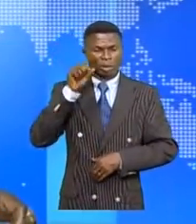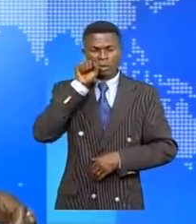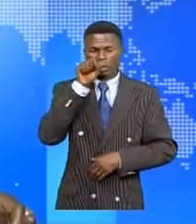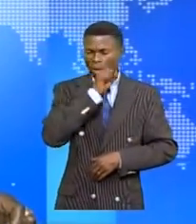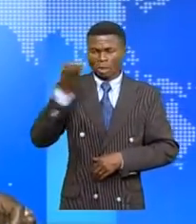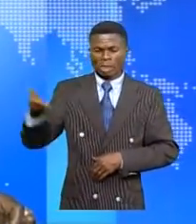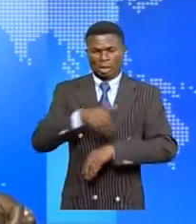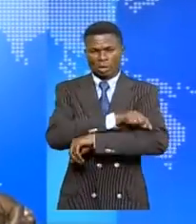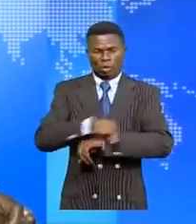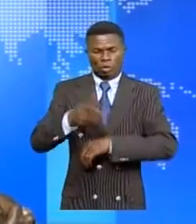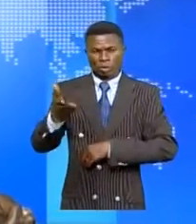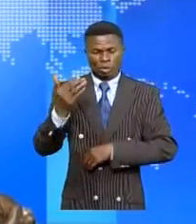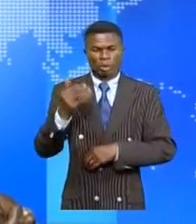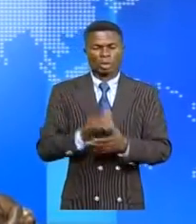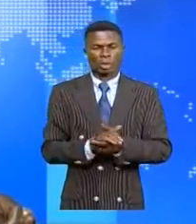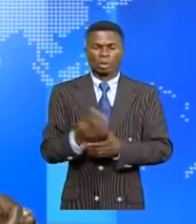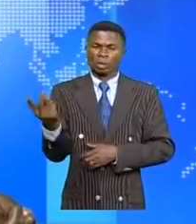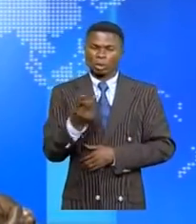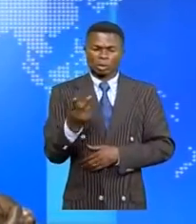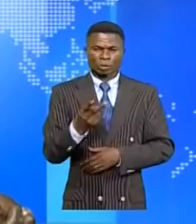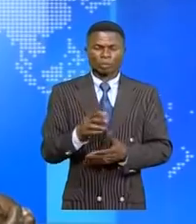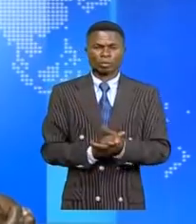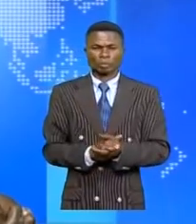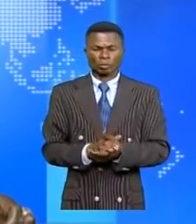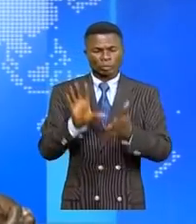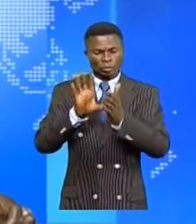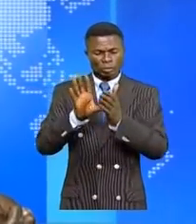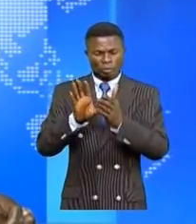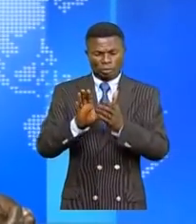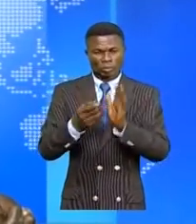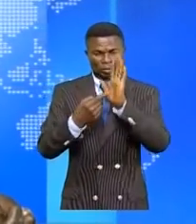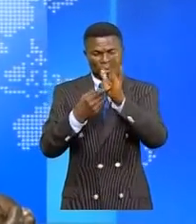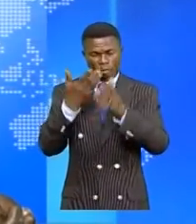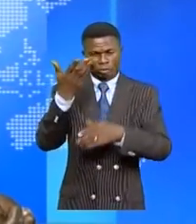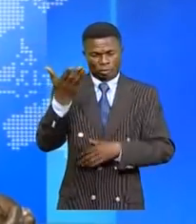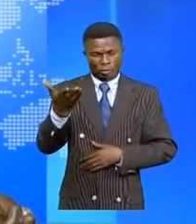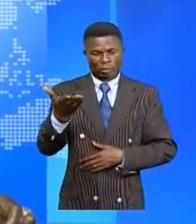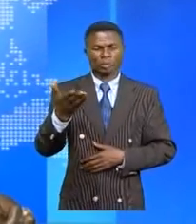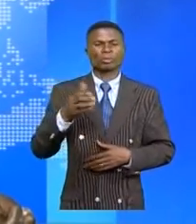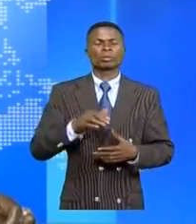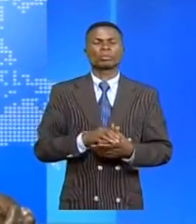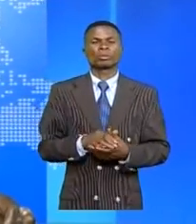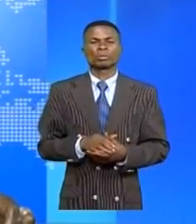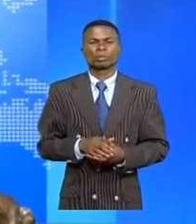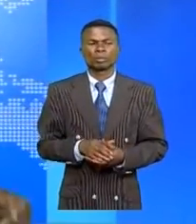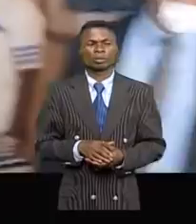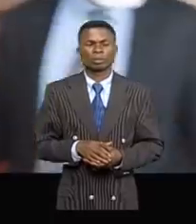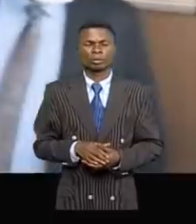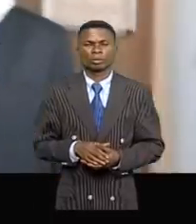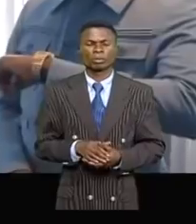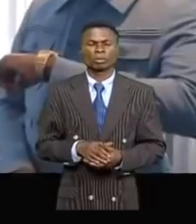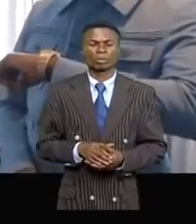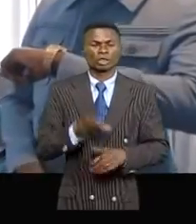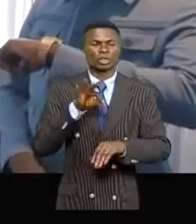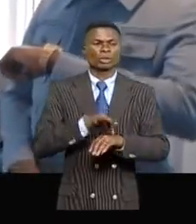Jean-Michel Sama Lukonde, Marcel Mubenga, Patti Tondwangu et bienvenue Lusala. C'était